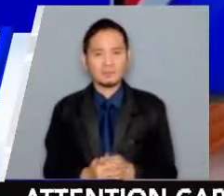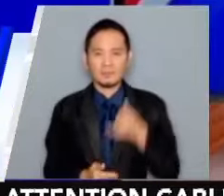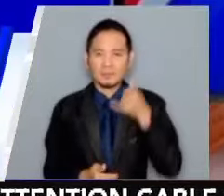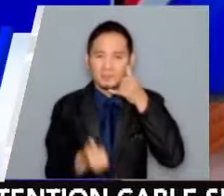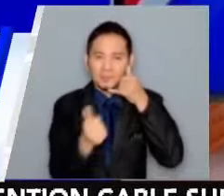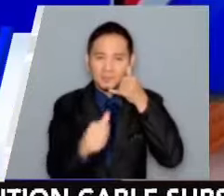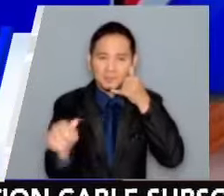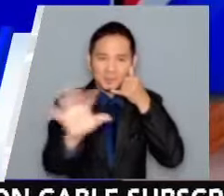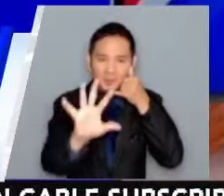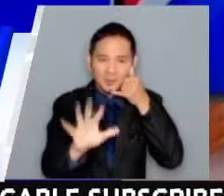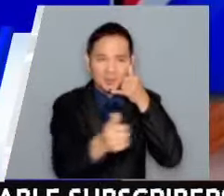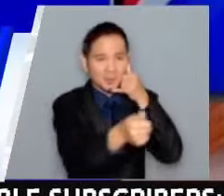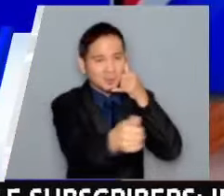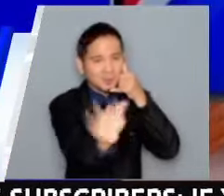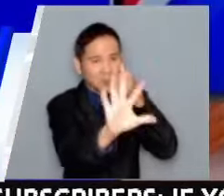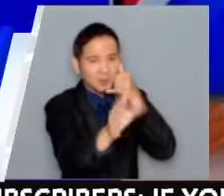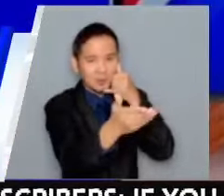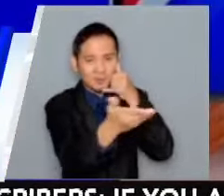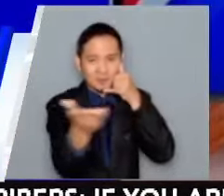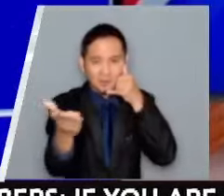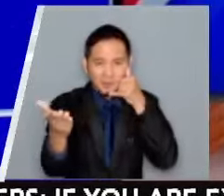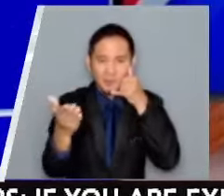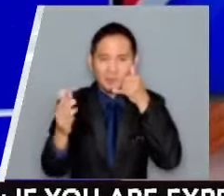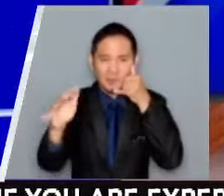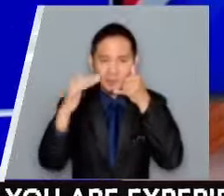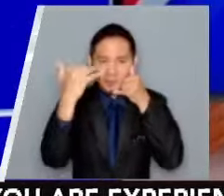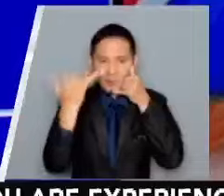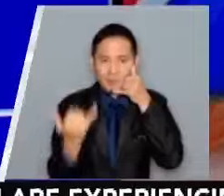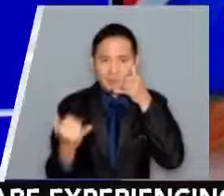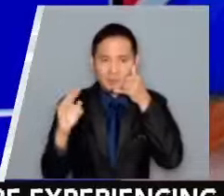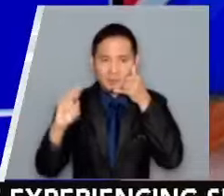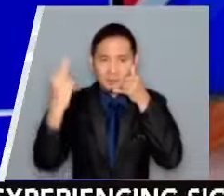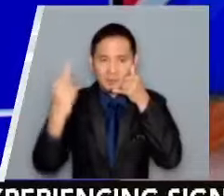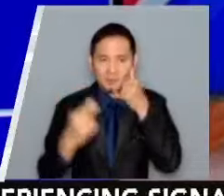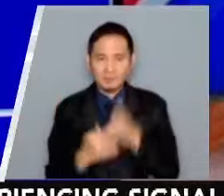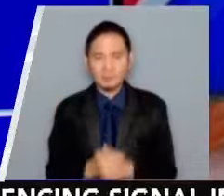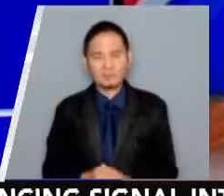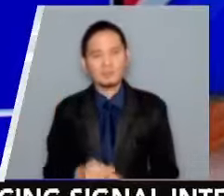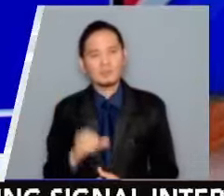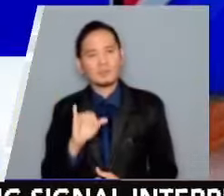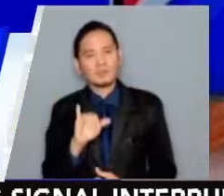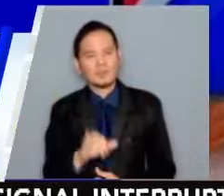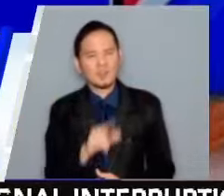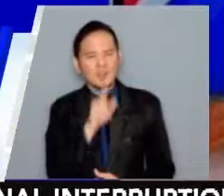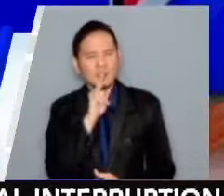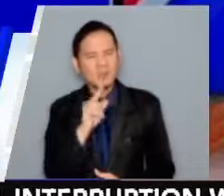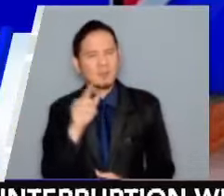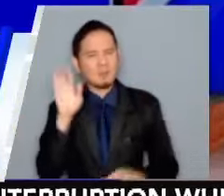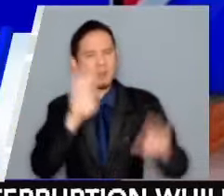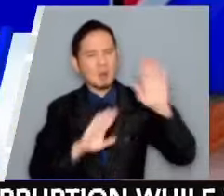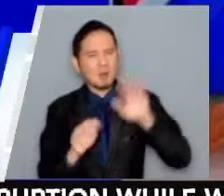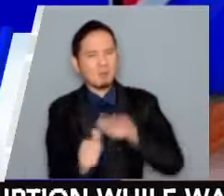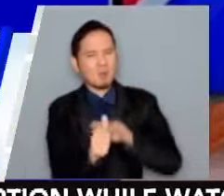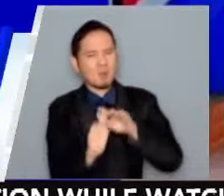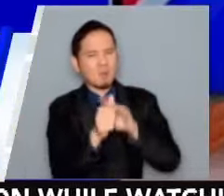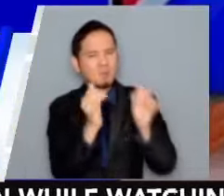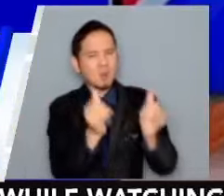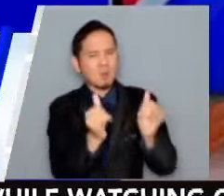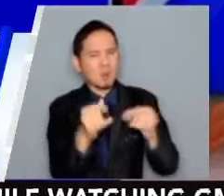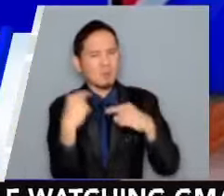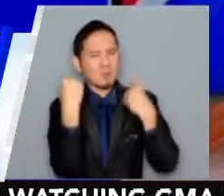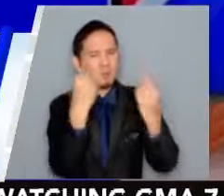ng nanonood at nakikinig ng iyong programa. Apo. Sir, hindi na bagong problema itong matinding init sa mga paaralan, di ba? Ano